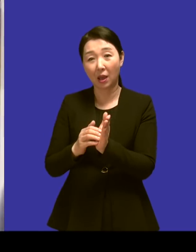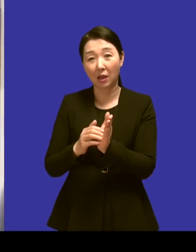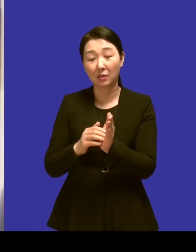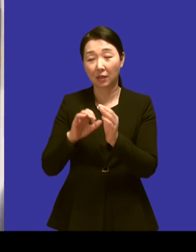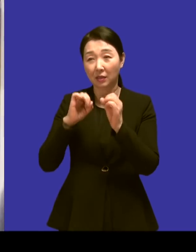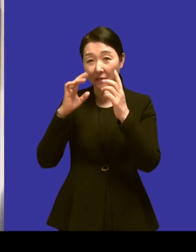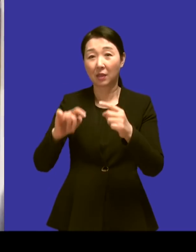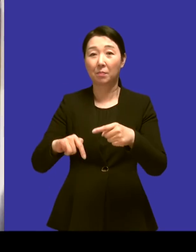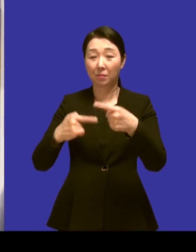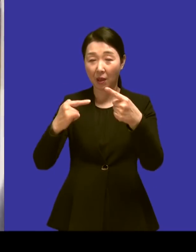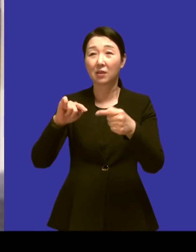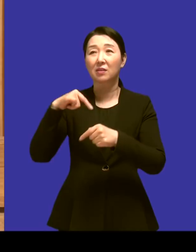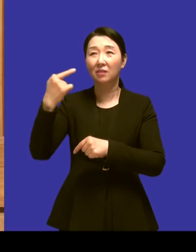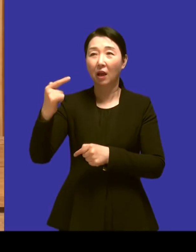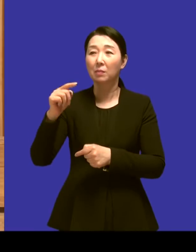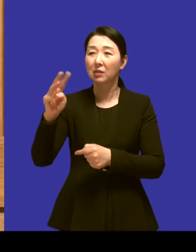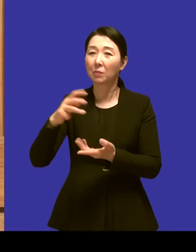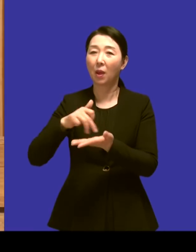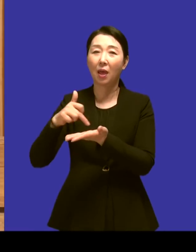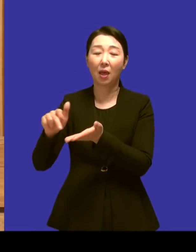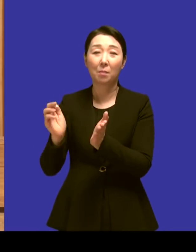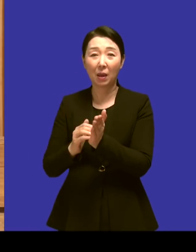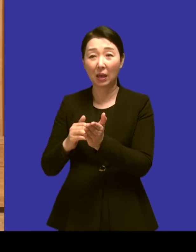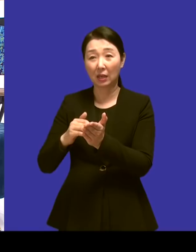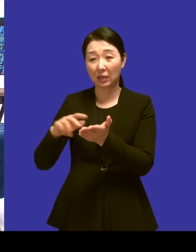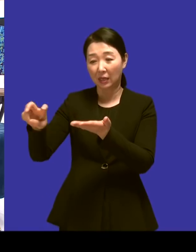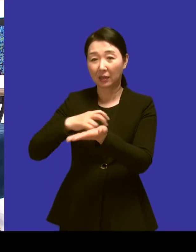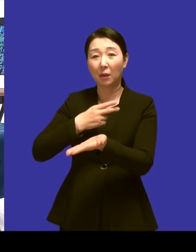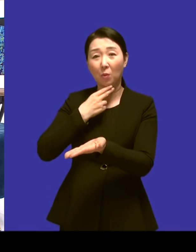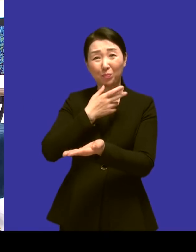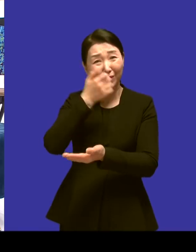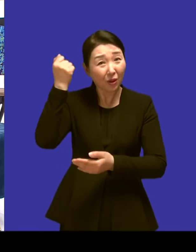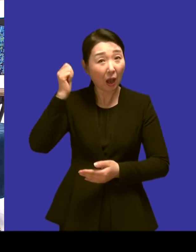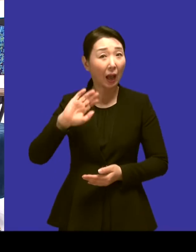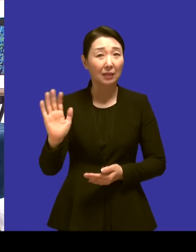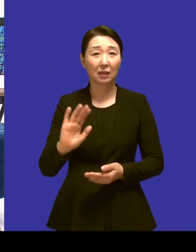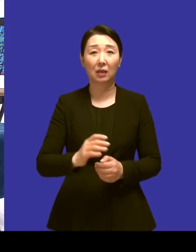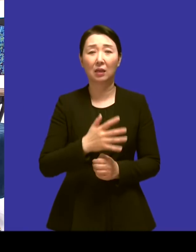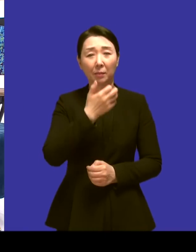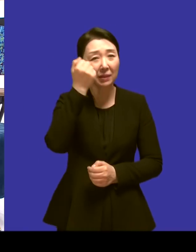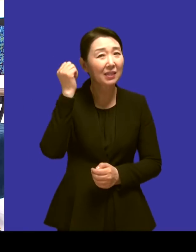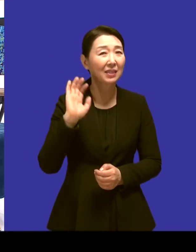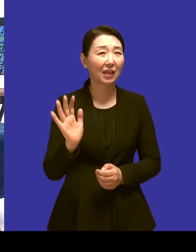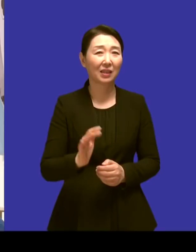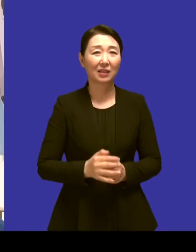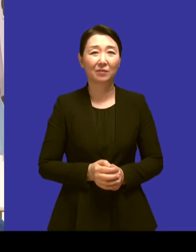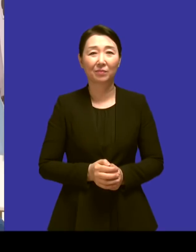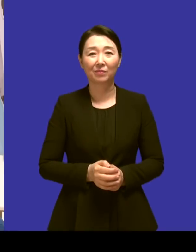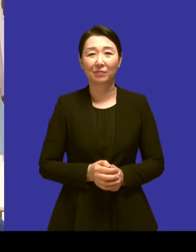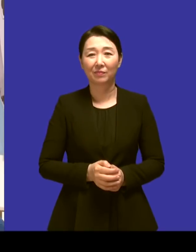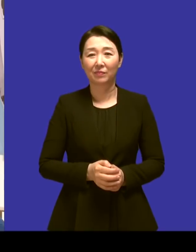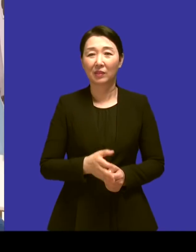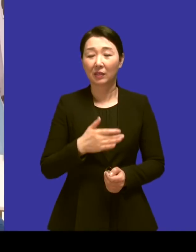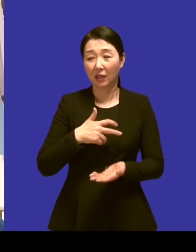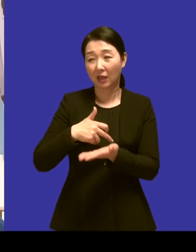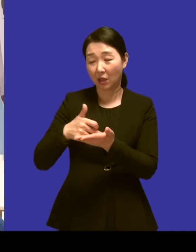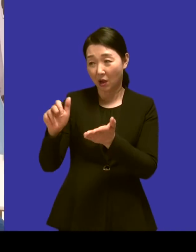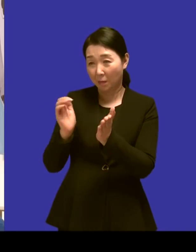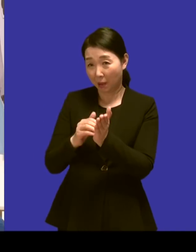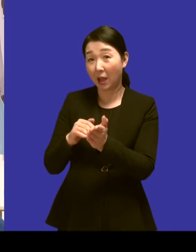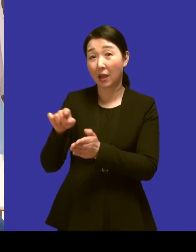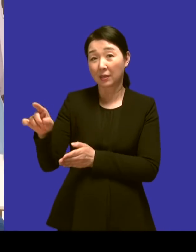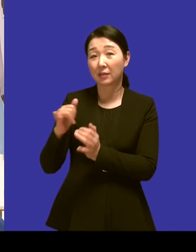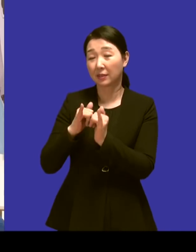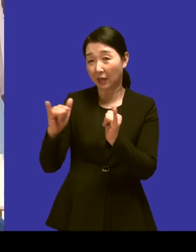되면 나머지 300명한테 연락을 뭐 해야 되고. 해서 답장 안 오면 삐지는 스타일이죠. 그렇진 않아요. 삐지진 않는데 그건 아니에요? 내가 연락을 하고 그